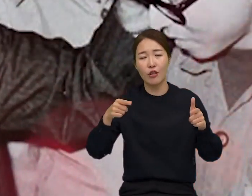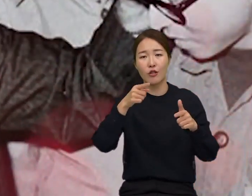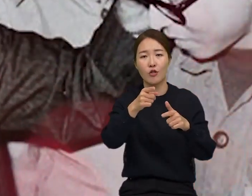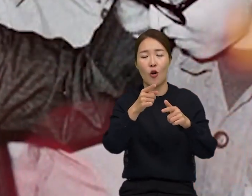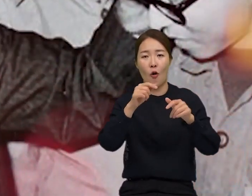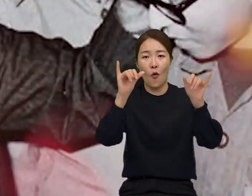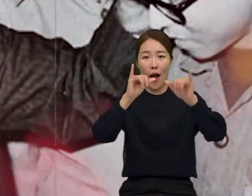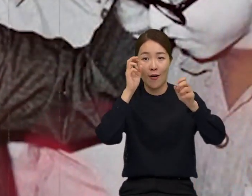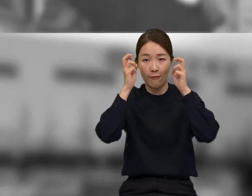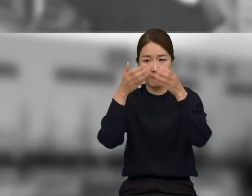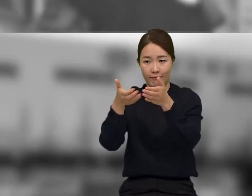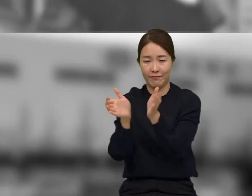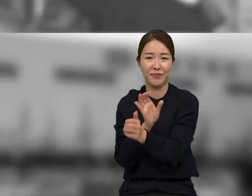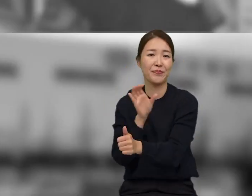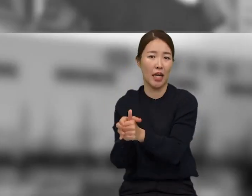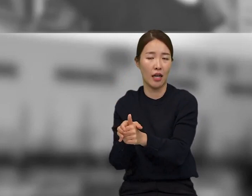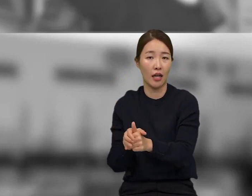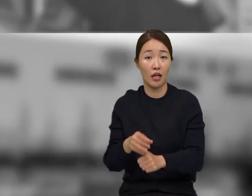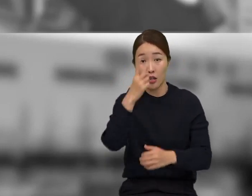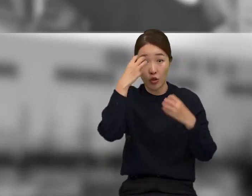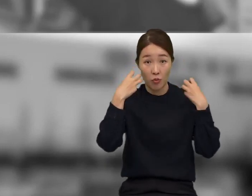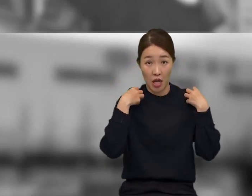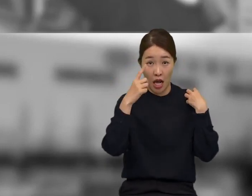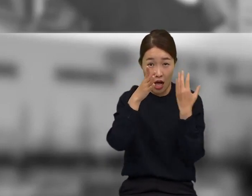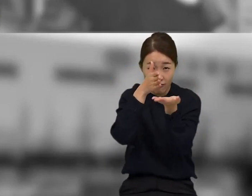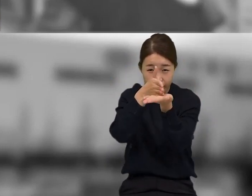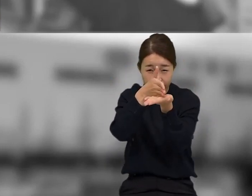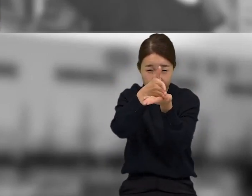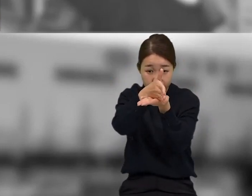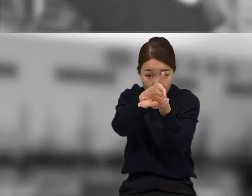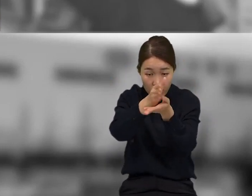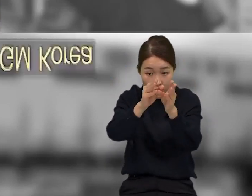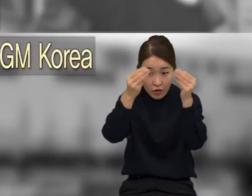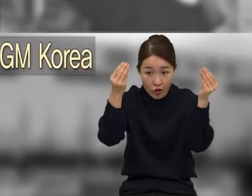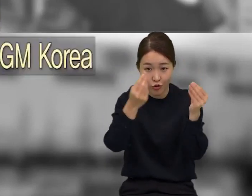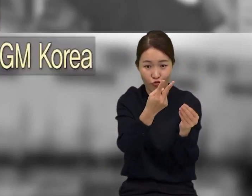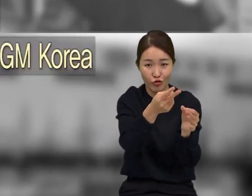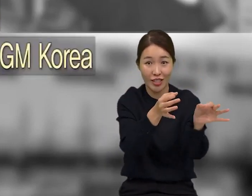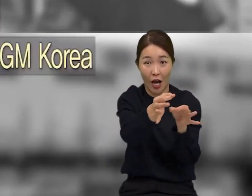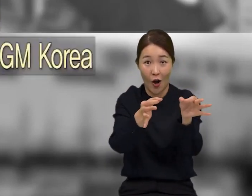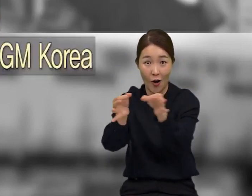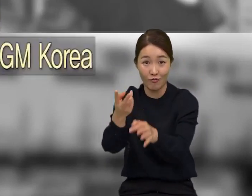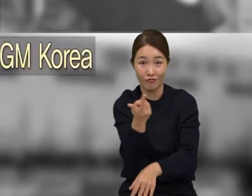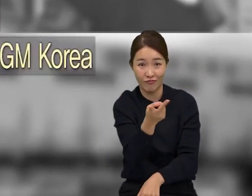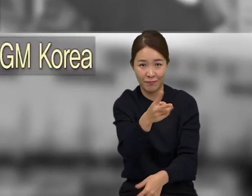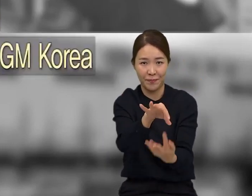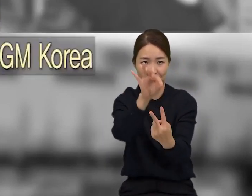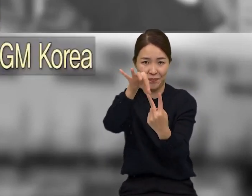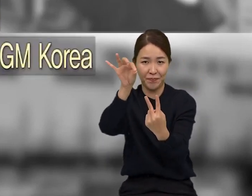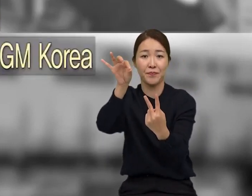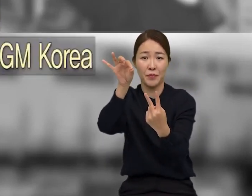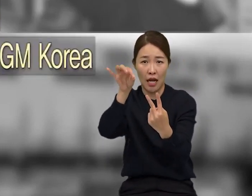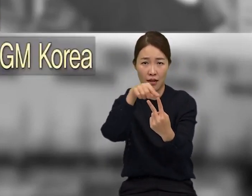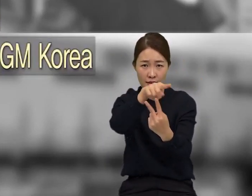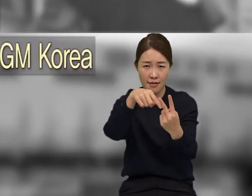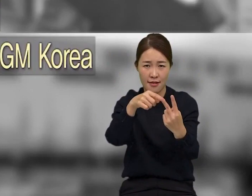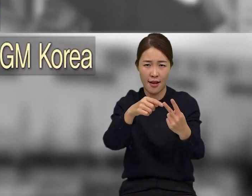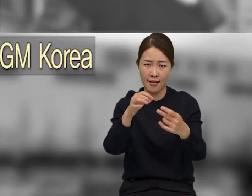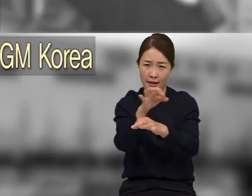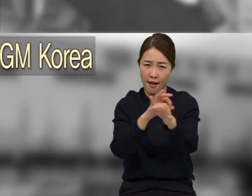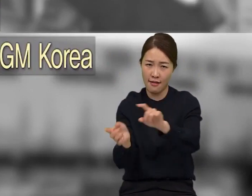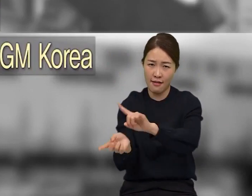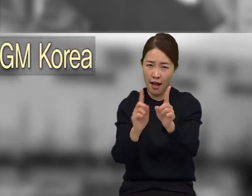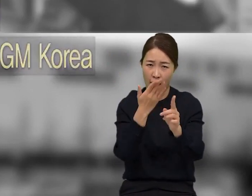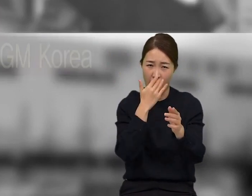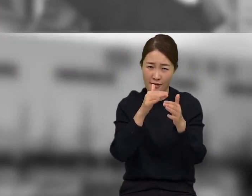강력히 추진했다. 정부는 한 분야의 한두 사업체를 선정해 규모의 경제를 구현할 수 있도록 규제하고